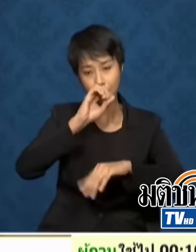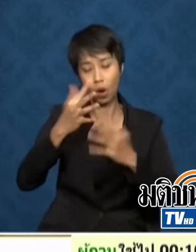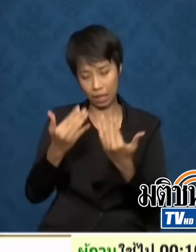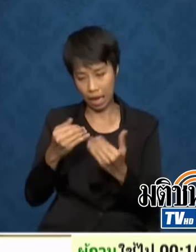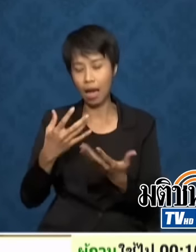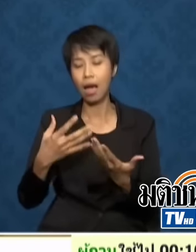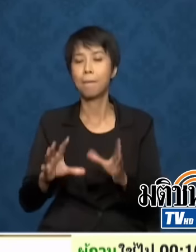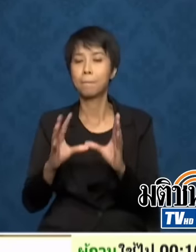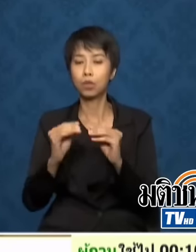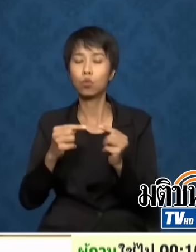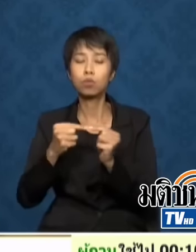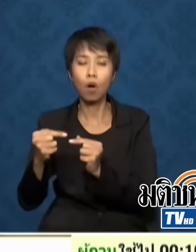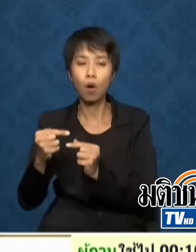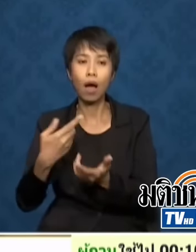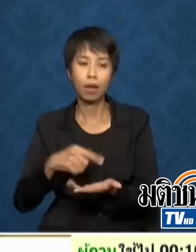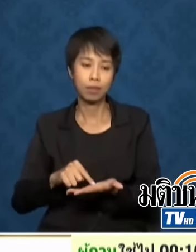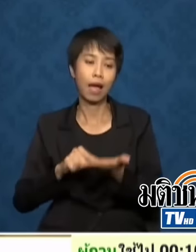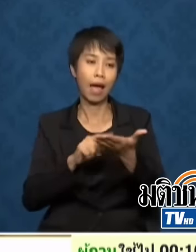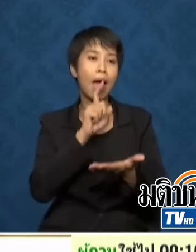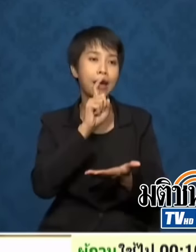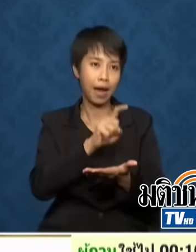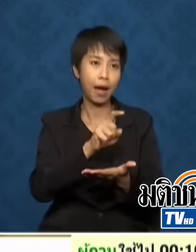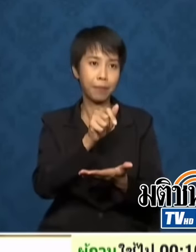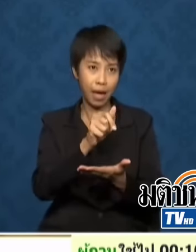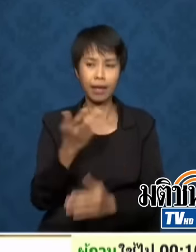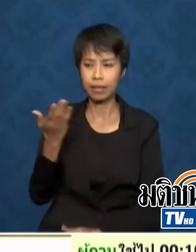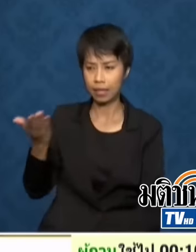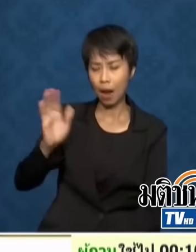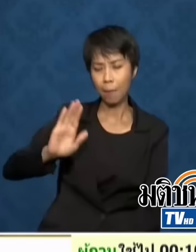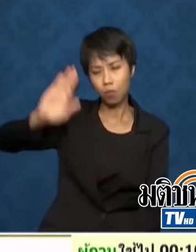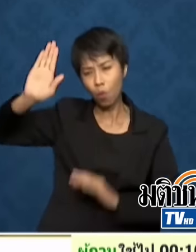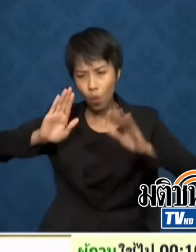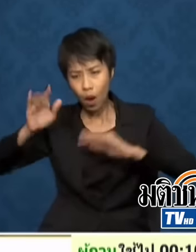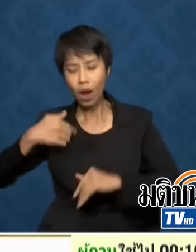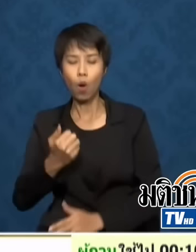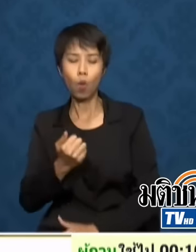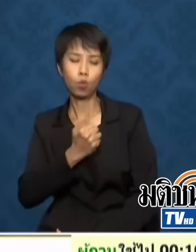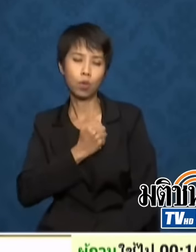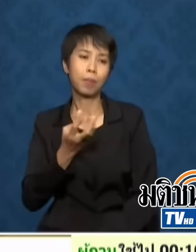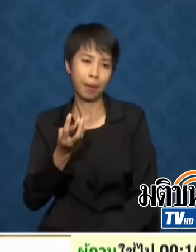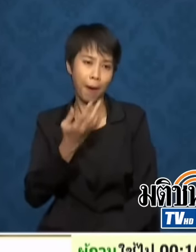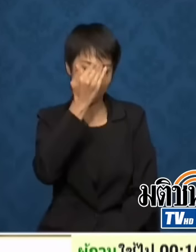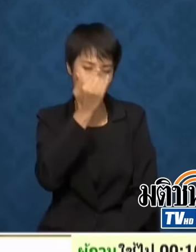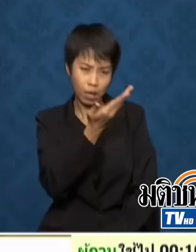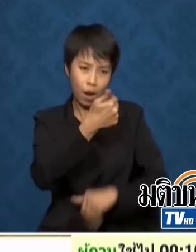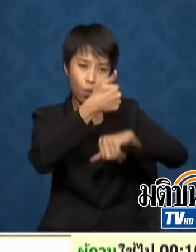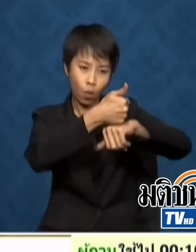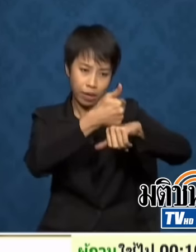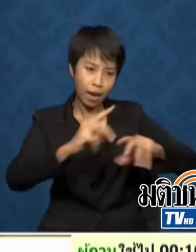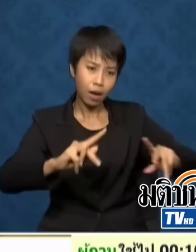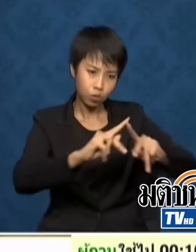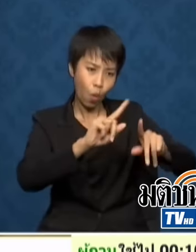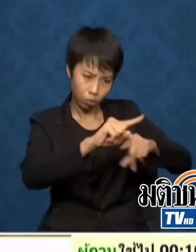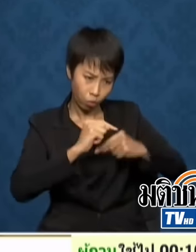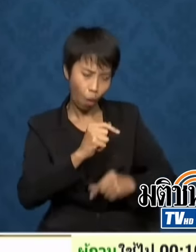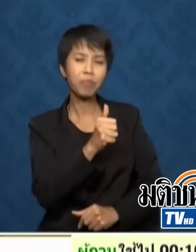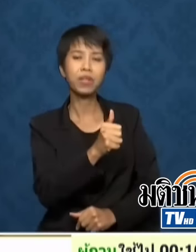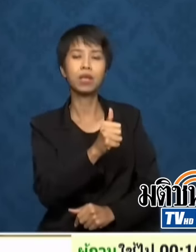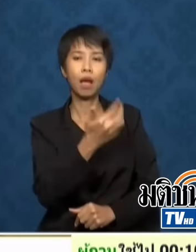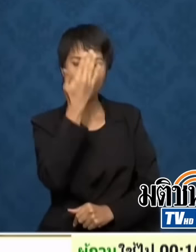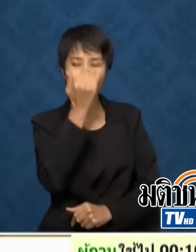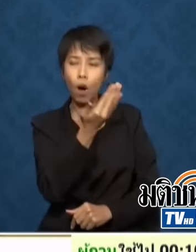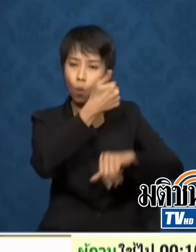อได้ด้วยการถามและให้ผู้ที่ประท้วงอย่างน้อยก็อดทนฟังคำถามเพื่อท่านทวีก็ตอบได้ดีมากนะครับท่านรัฐมนตรีผมเชื่อว่าท่านรัฐมนตรีตอบ